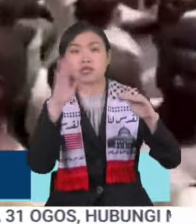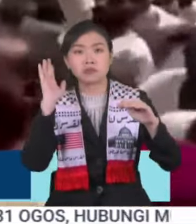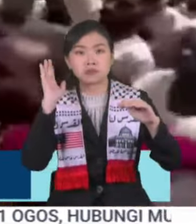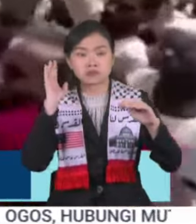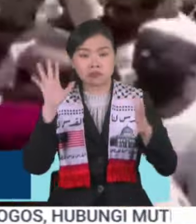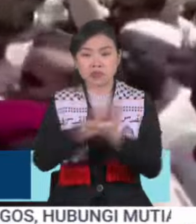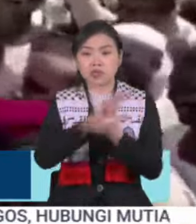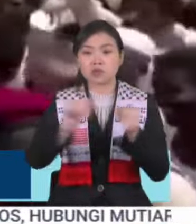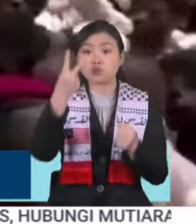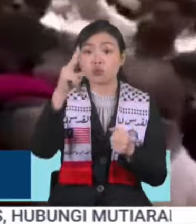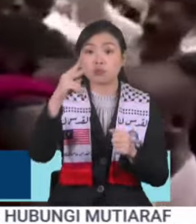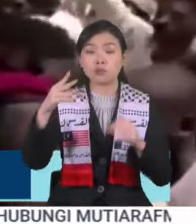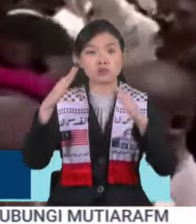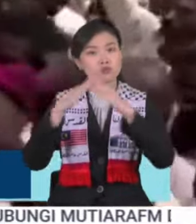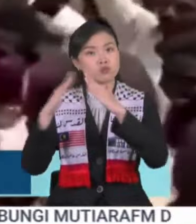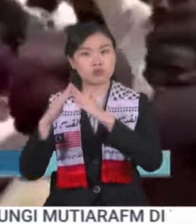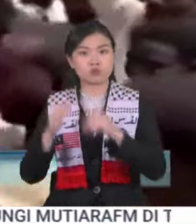kediaman.